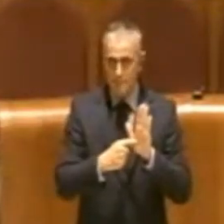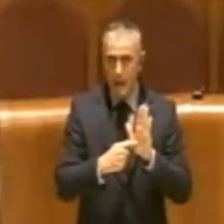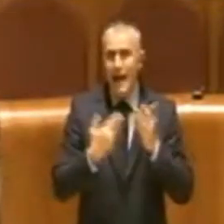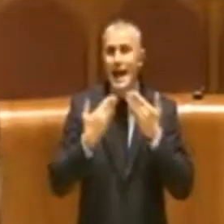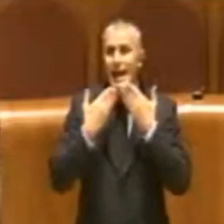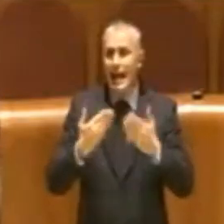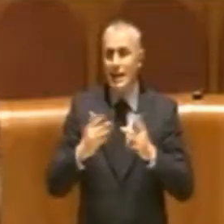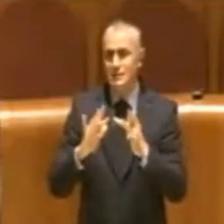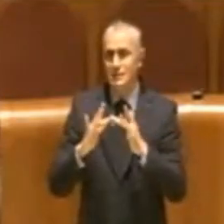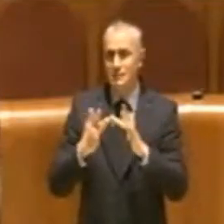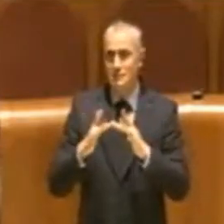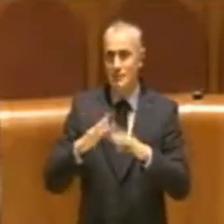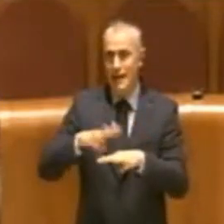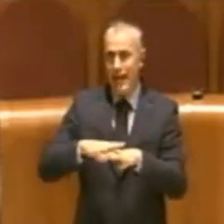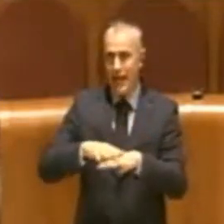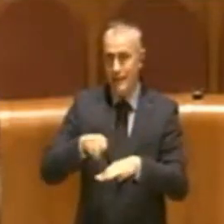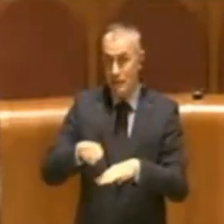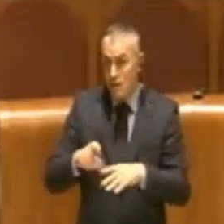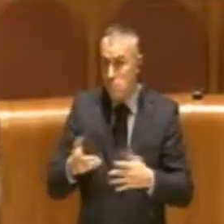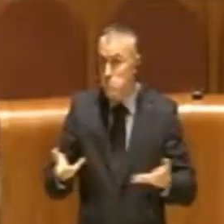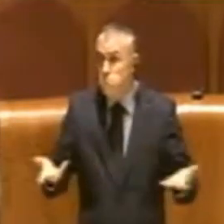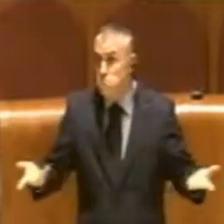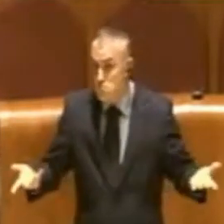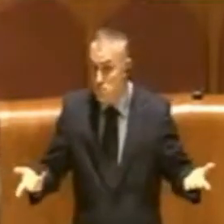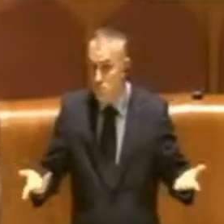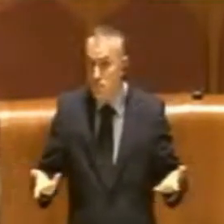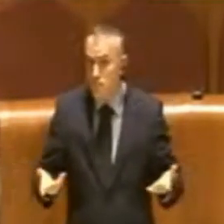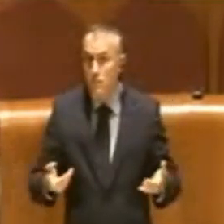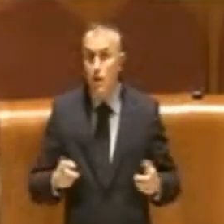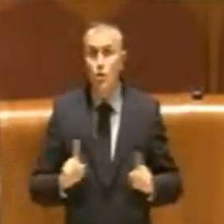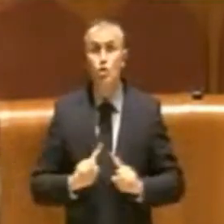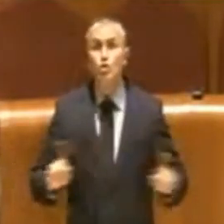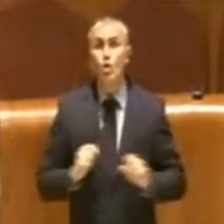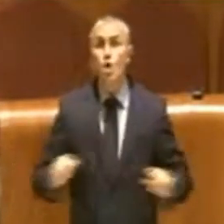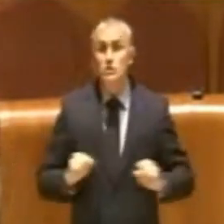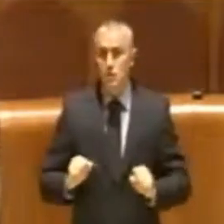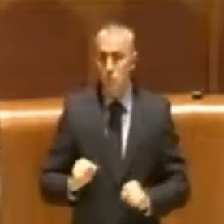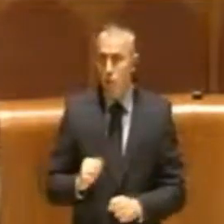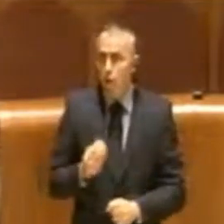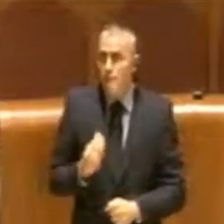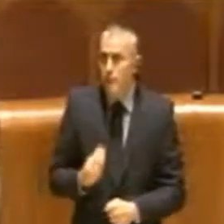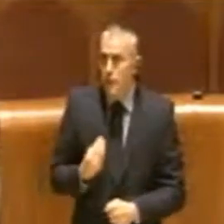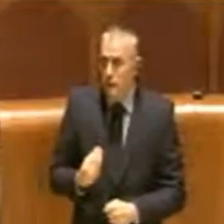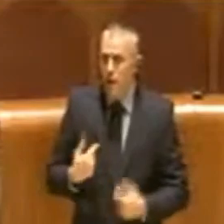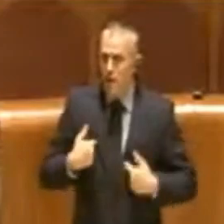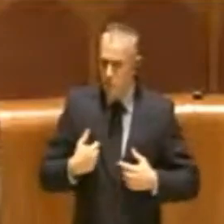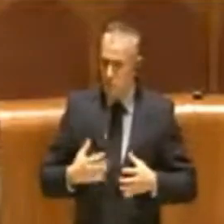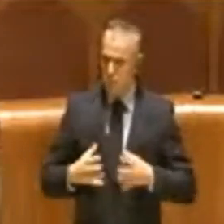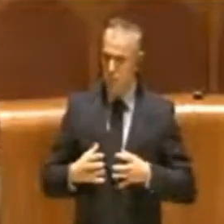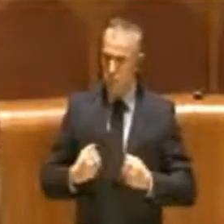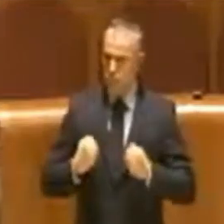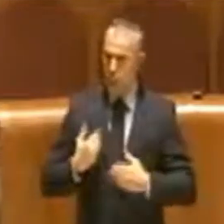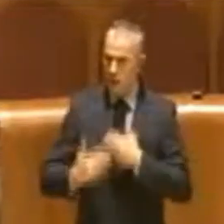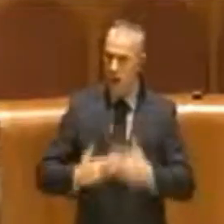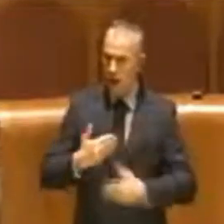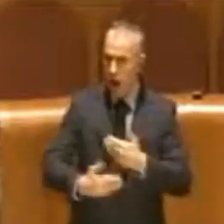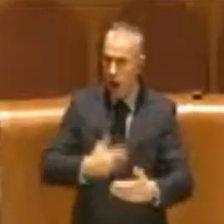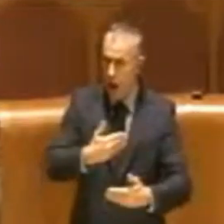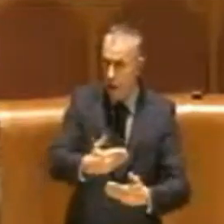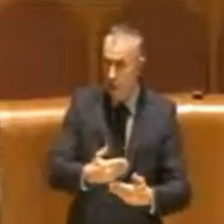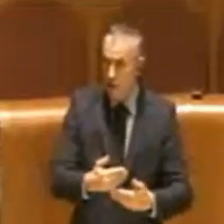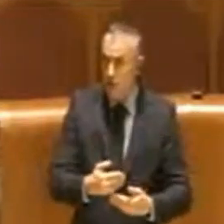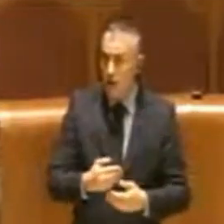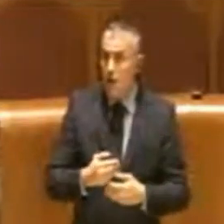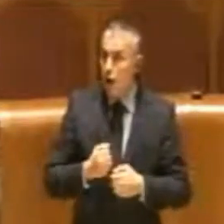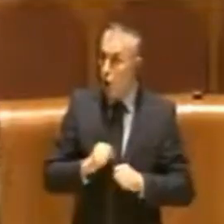rete e quindi non vedo perché non si possa, insomma, continuare come forza politica, altrimenti dovremmo,